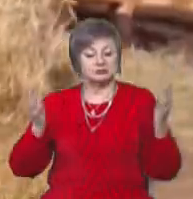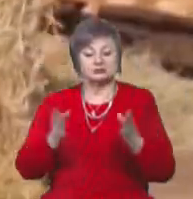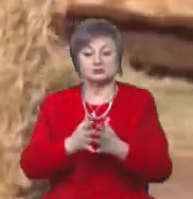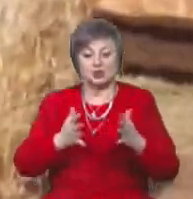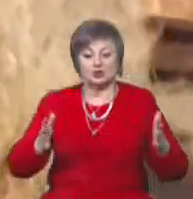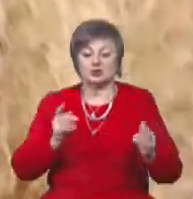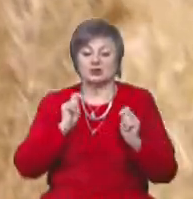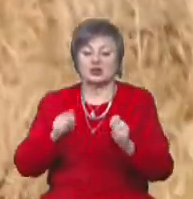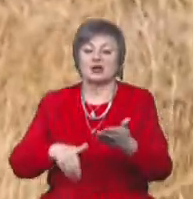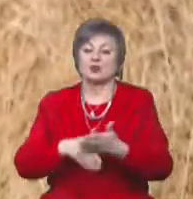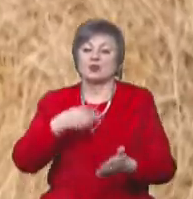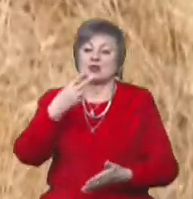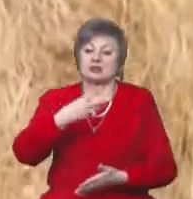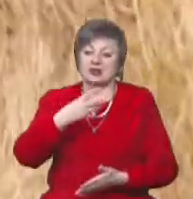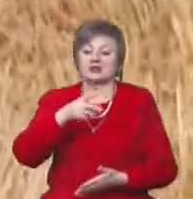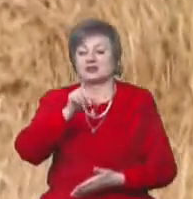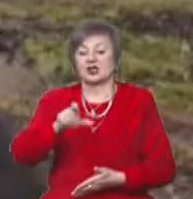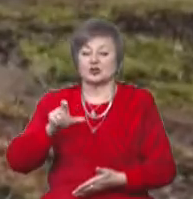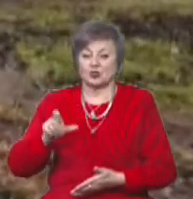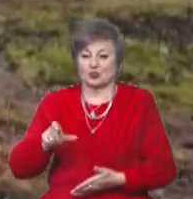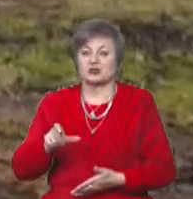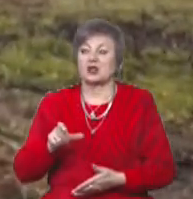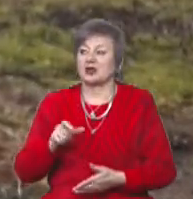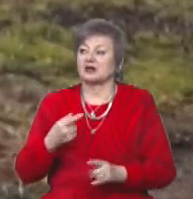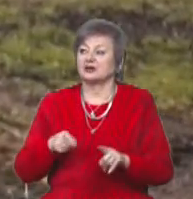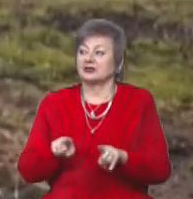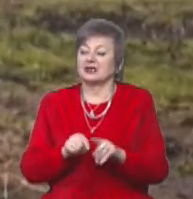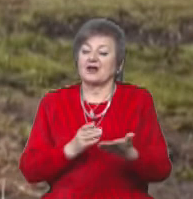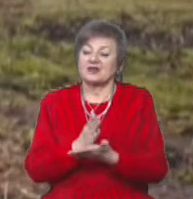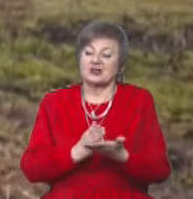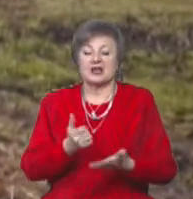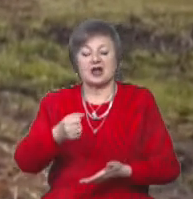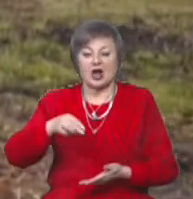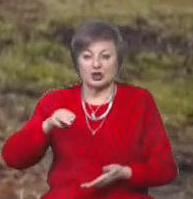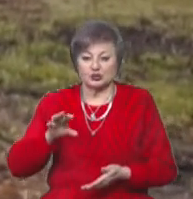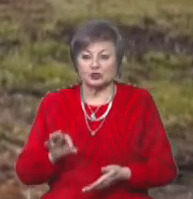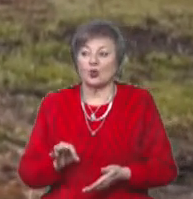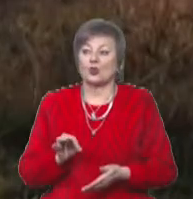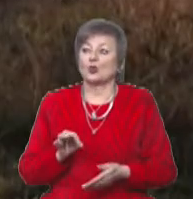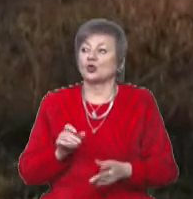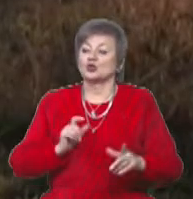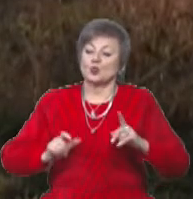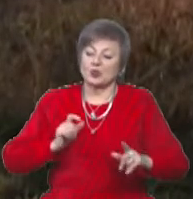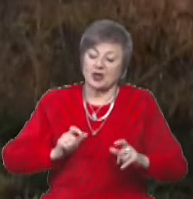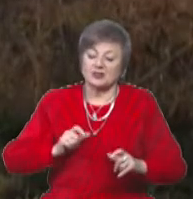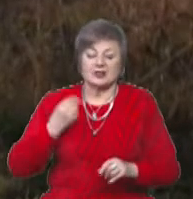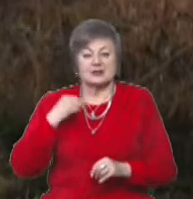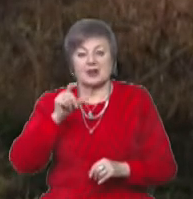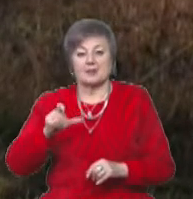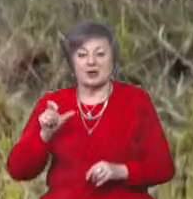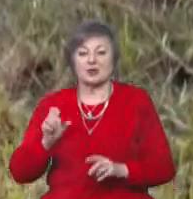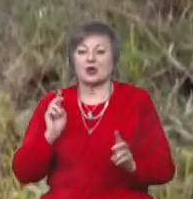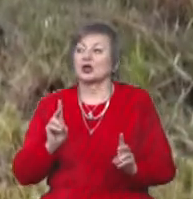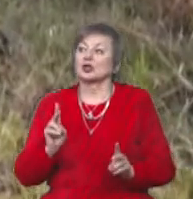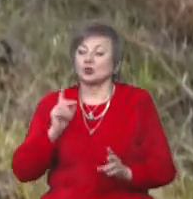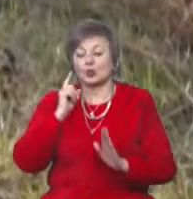надали допомогу 30 представників національного корпусу, а також ветерани антитерористичної операції, студенти та запорізьці, які